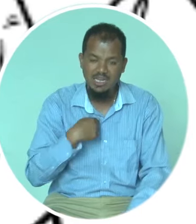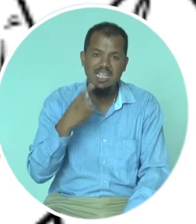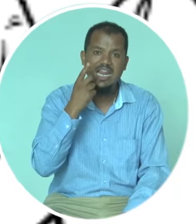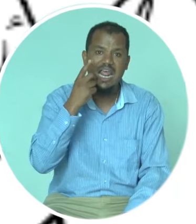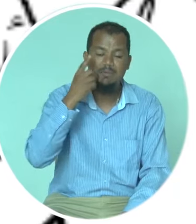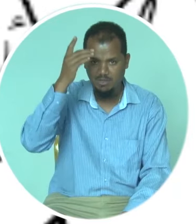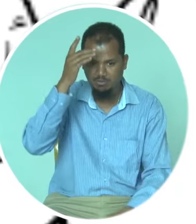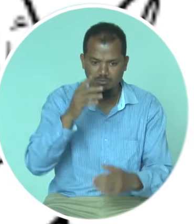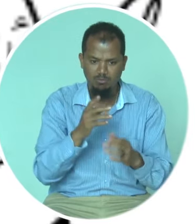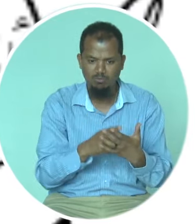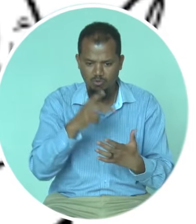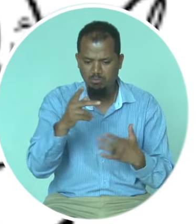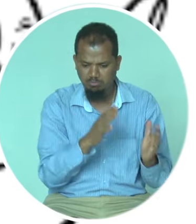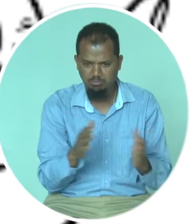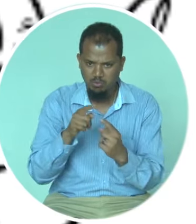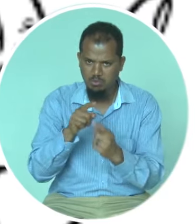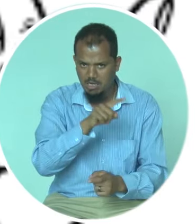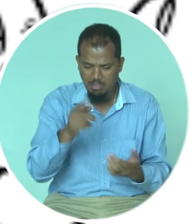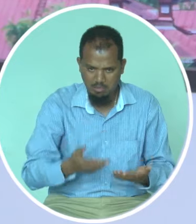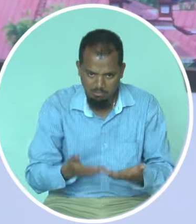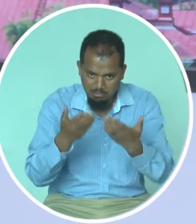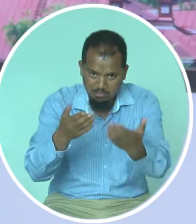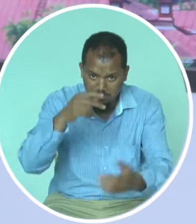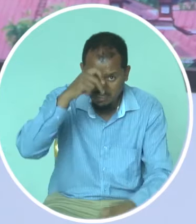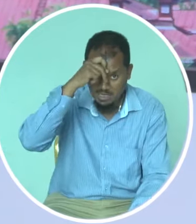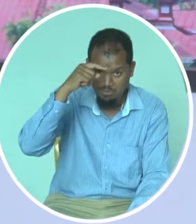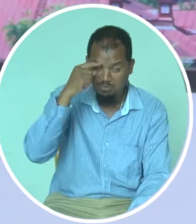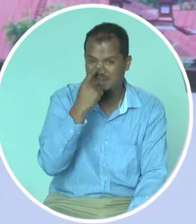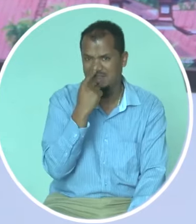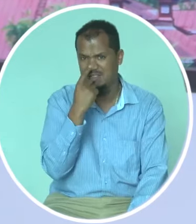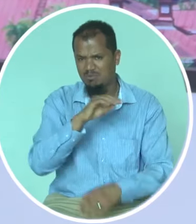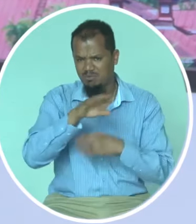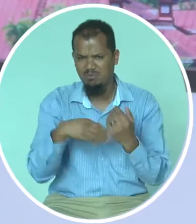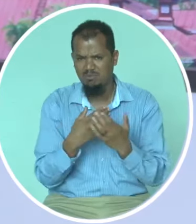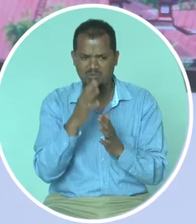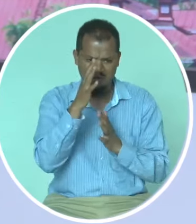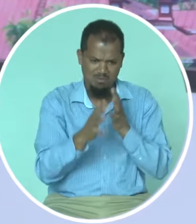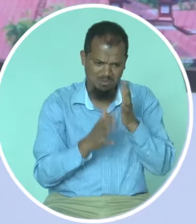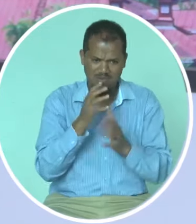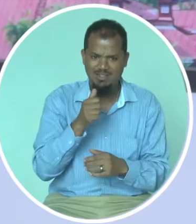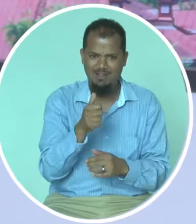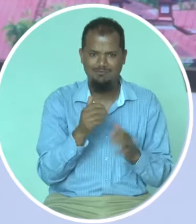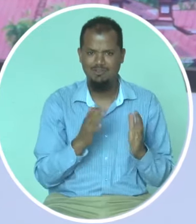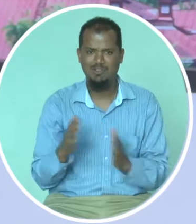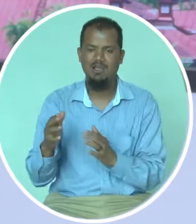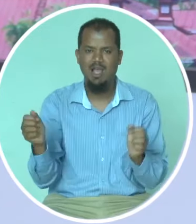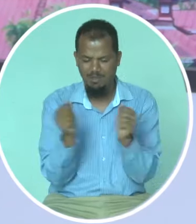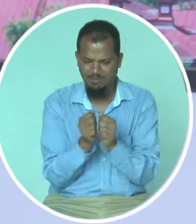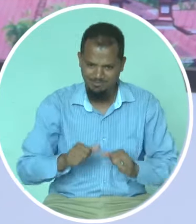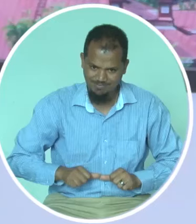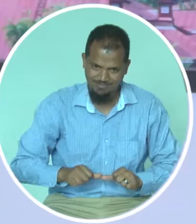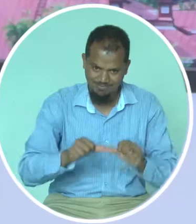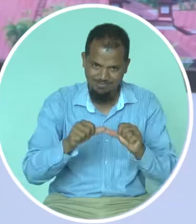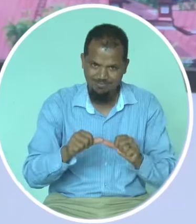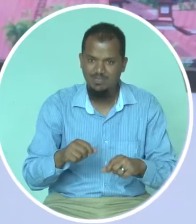ያለም ካሳሁን ነኝ። ፕሮግራሙን አዘጋጅቼ ወደ እናንተ አቀርባለሁ። ዳዊት ጎሳይ እንደተለመደ ሁሉ ለምልክት ቋንቋው ራሱን አዘጋጅቷል። አብረን